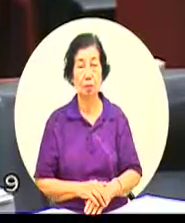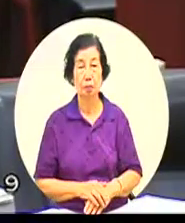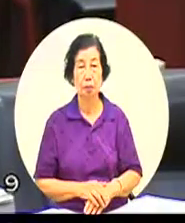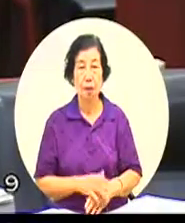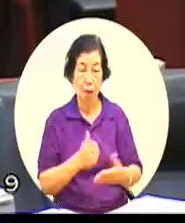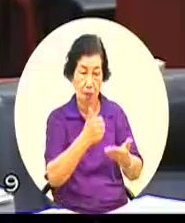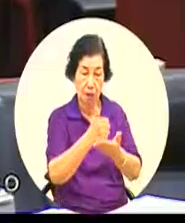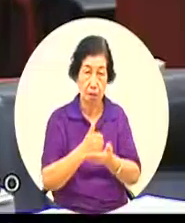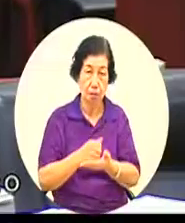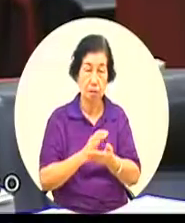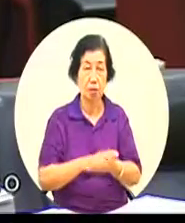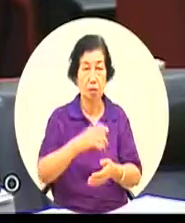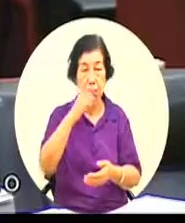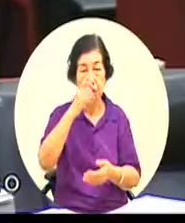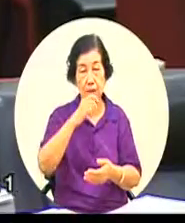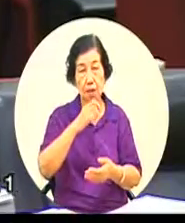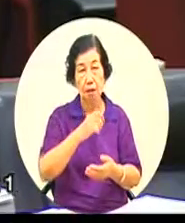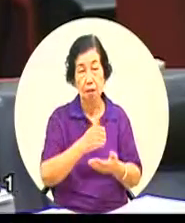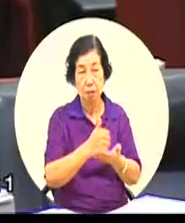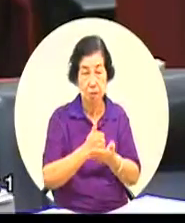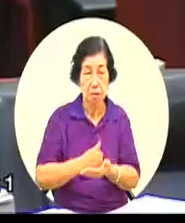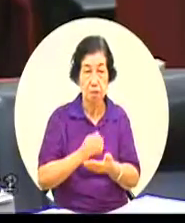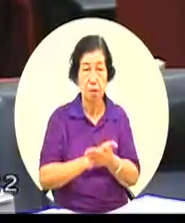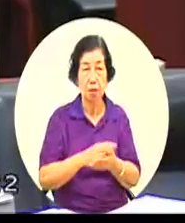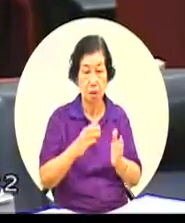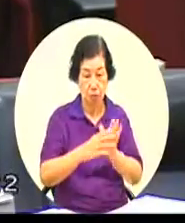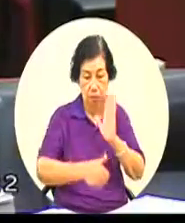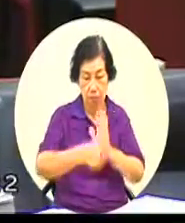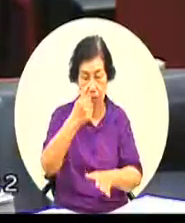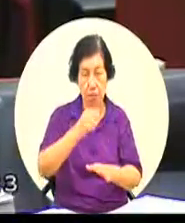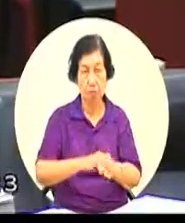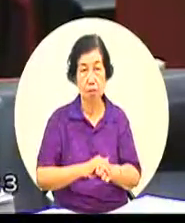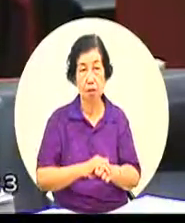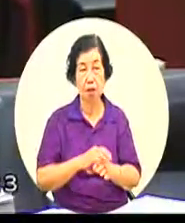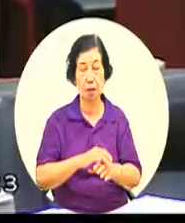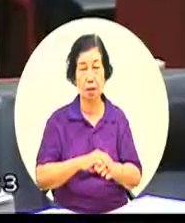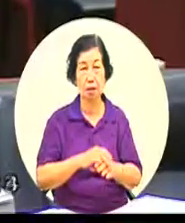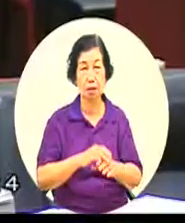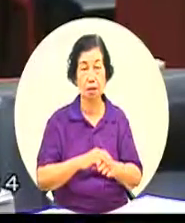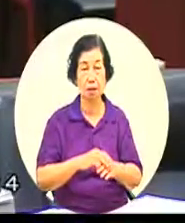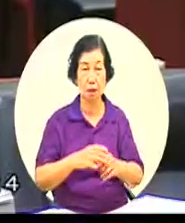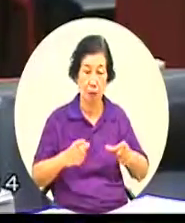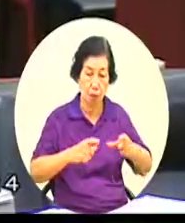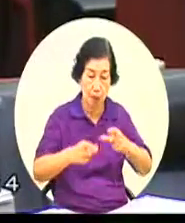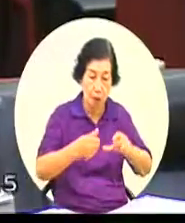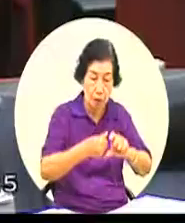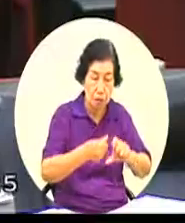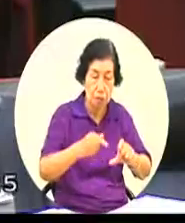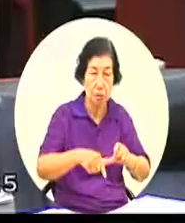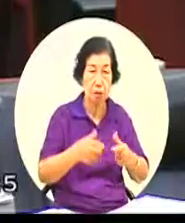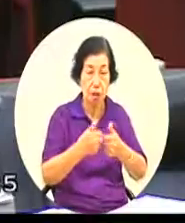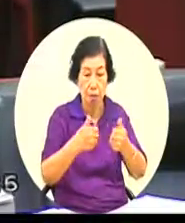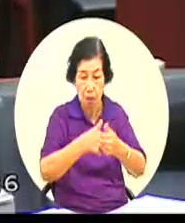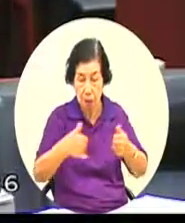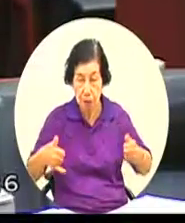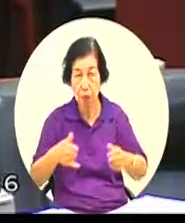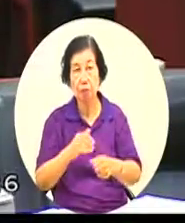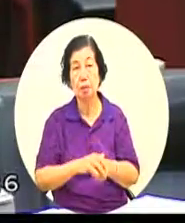是咪讲含迄个因园区的议员，大家沟通看卖啊，是不是可不可以请局长答复一下